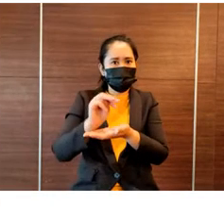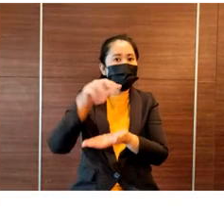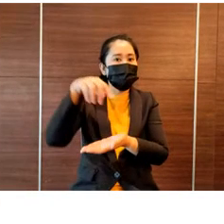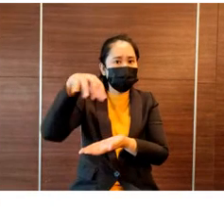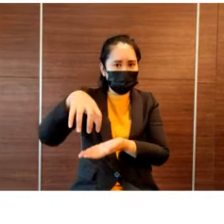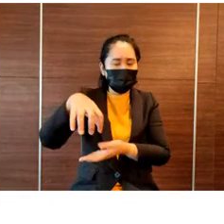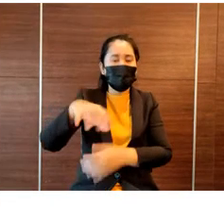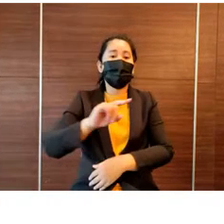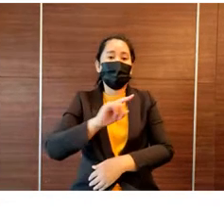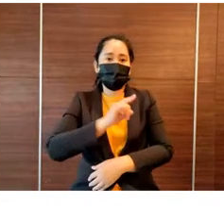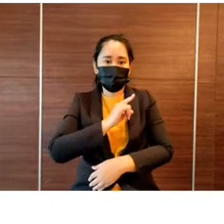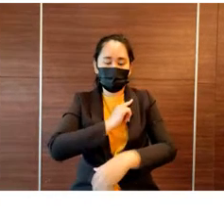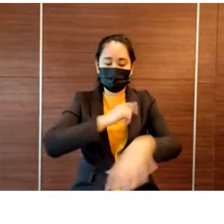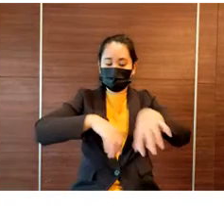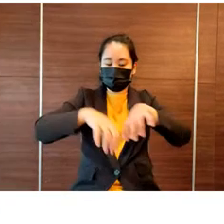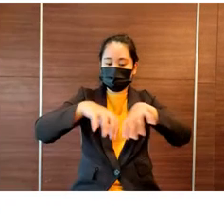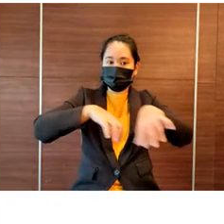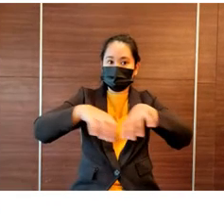ดงาน